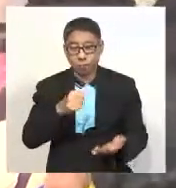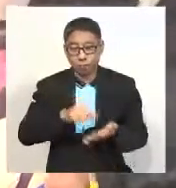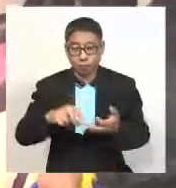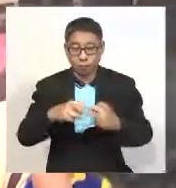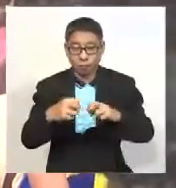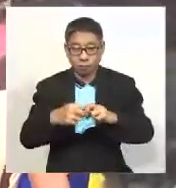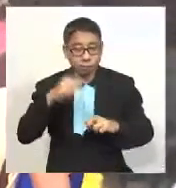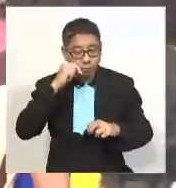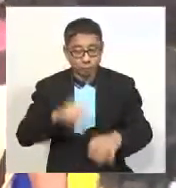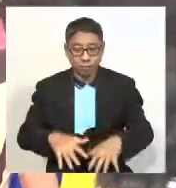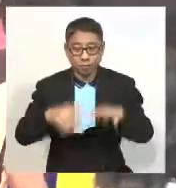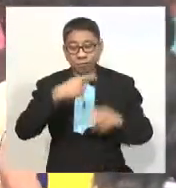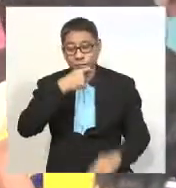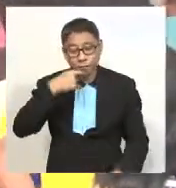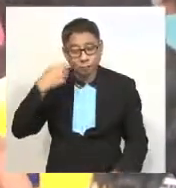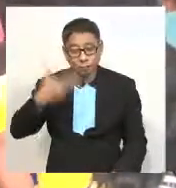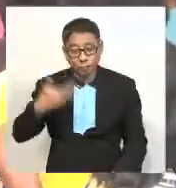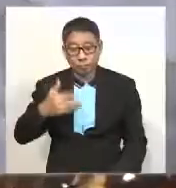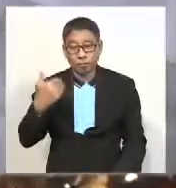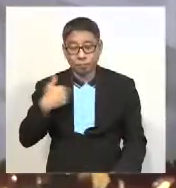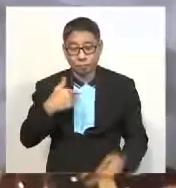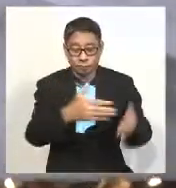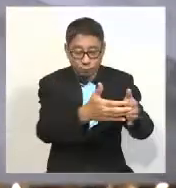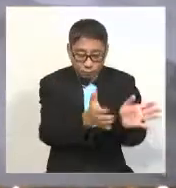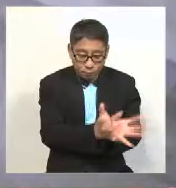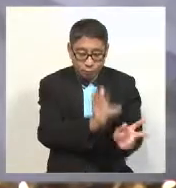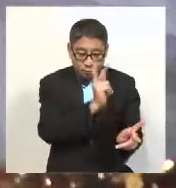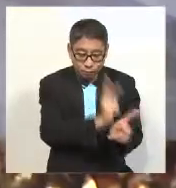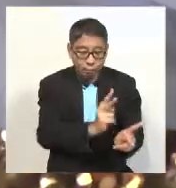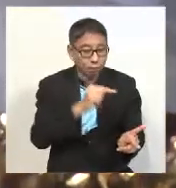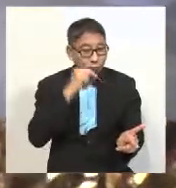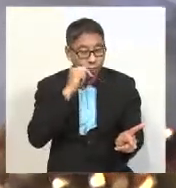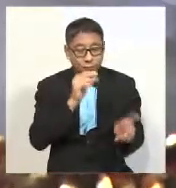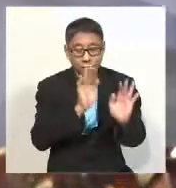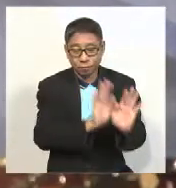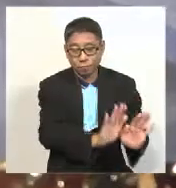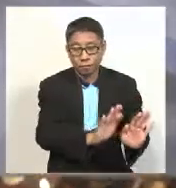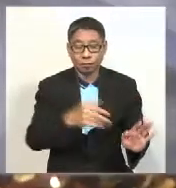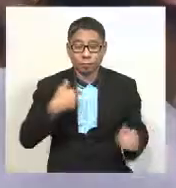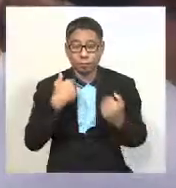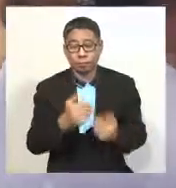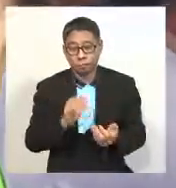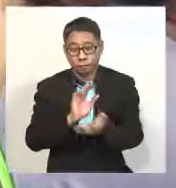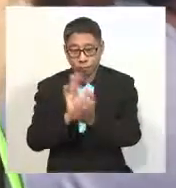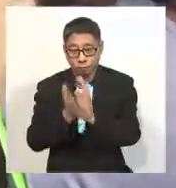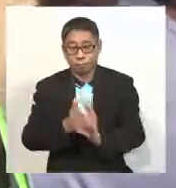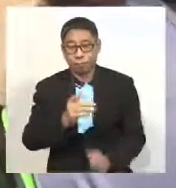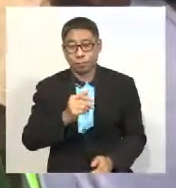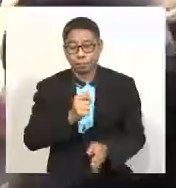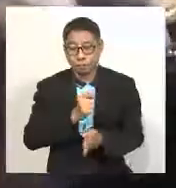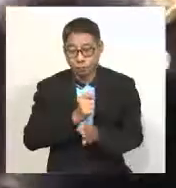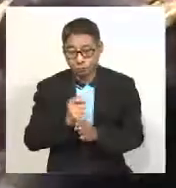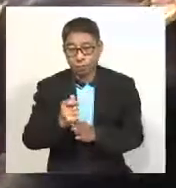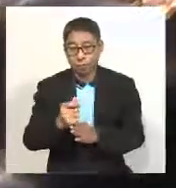ก้ปัญหาอุทกภัยและภัยแล้งในพื้นที่จะต้องมีแหล่งเก็บน้ำหรือว่าแก้มลิงอีกทั้งควรปรับตัวโดยเปลี่ยนอา